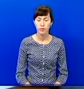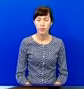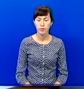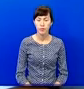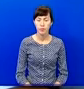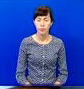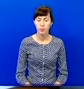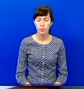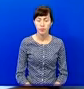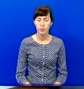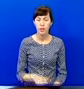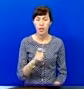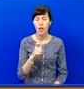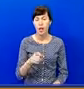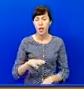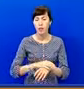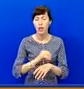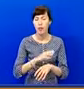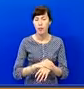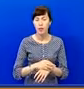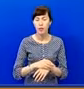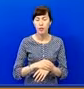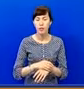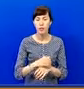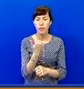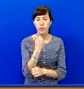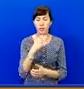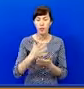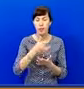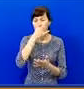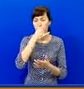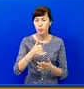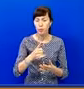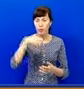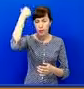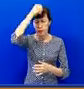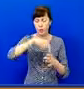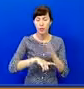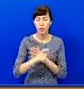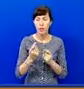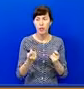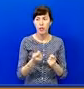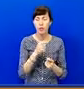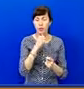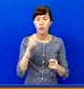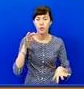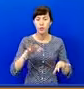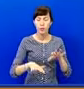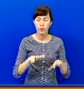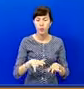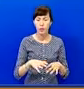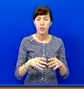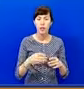Биыл өңір шаруалары ағалтын өндірісінде айтарлықтай жетістіктерге жете алмады. Жыл басында шит бағасы өткен жылмен салыстырғанда